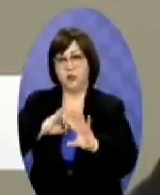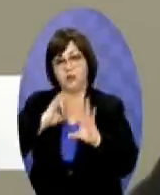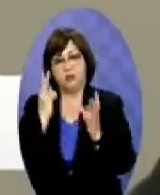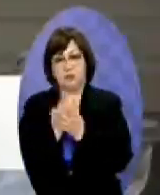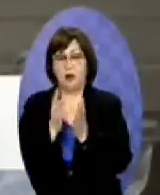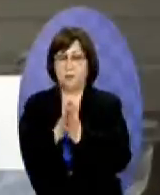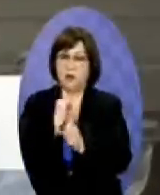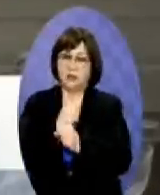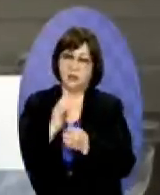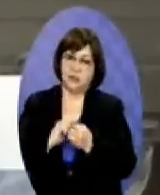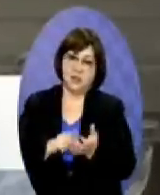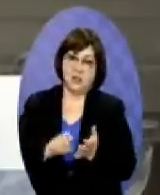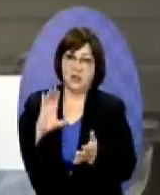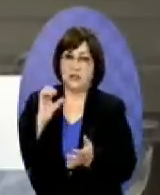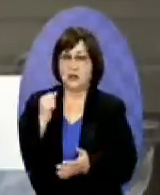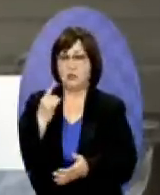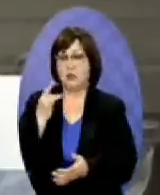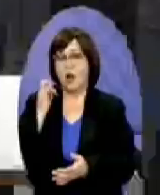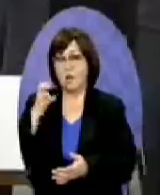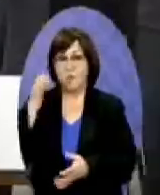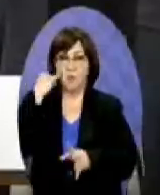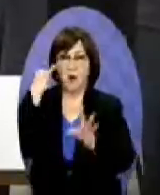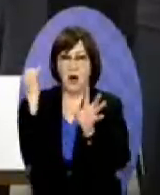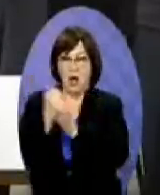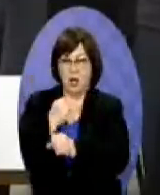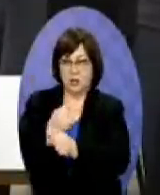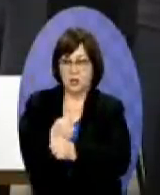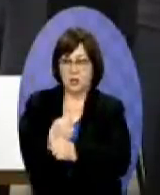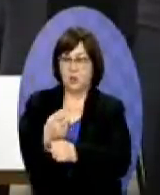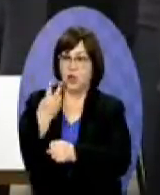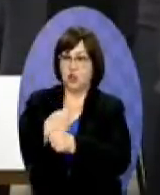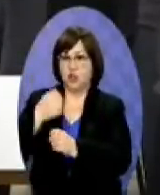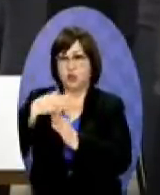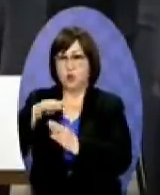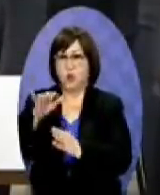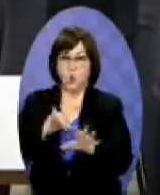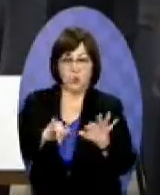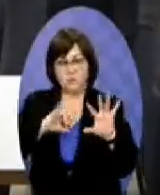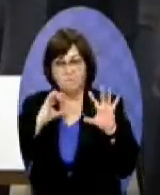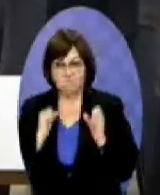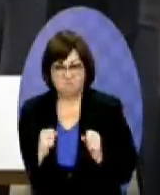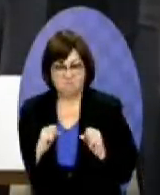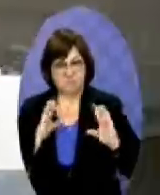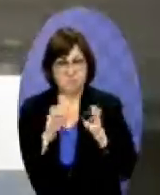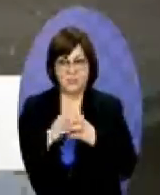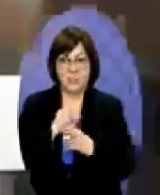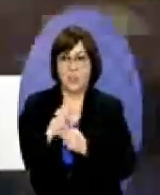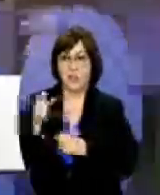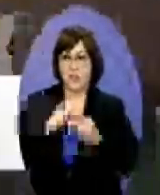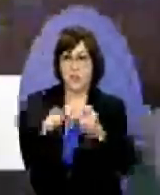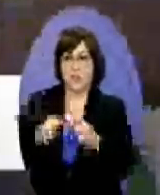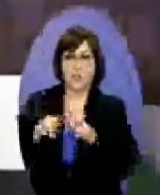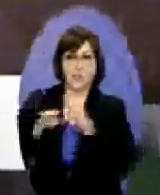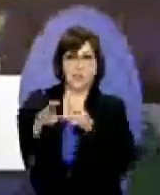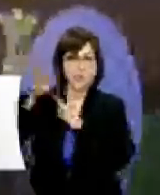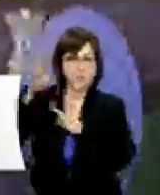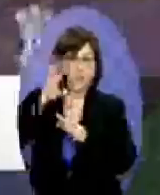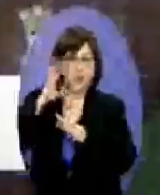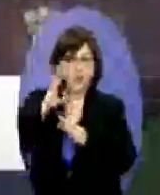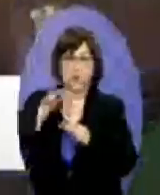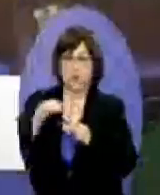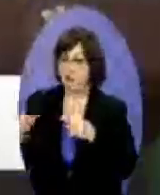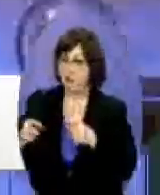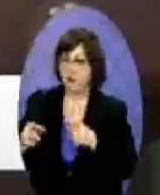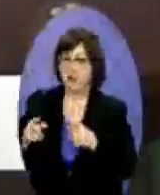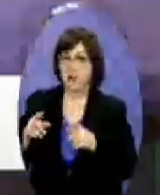Сауди Араби терроризмын эсрэг улс орнуудтай тэмцэхэд хамтын чармайлт гаргахын зэрэгцээгээр эдийн засгийн хөгжлийн бодлогоо бүс нутгийн улс орнууд руу ялангуяа өсрөнгүй